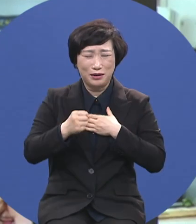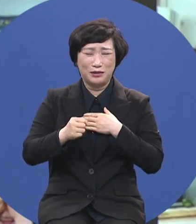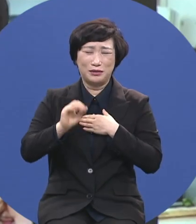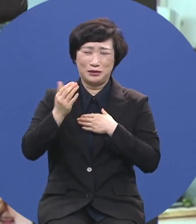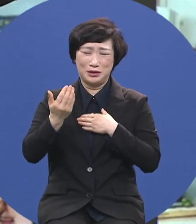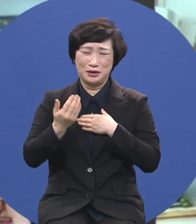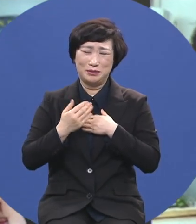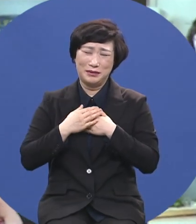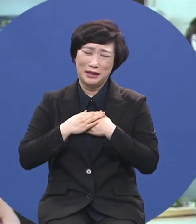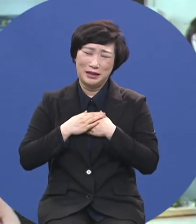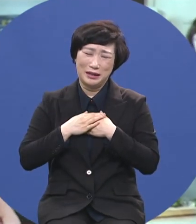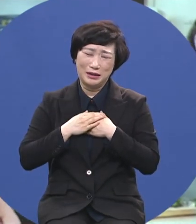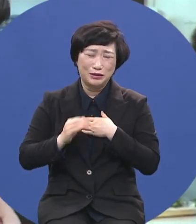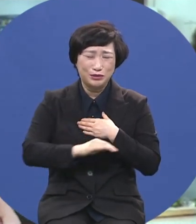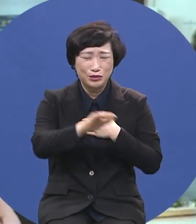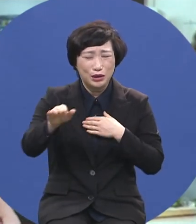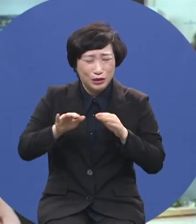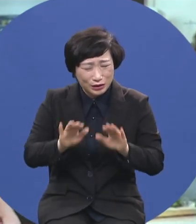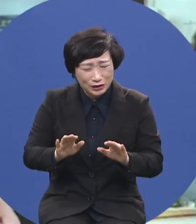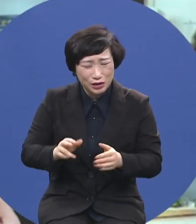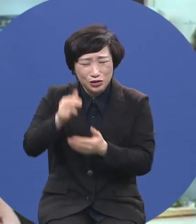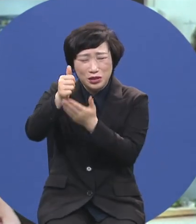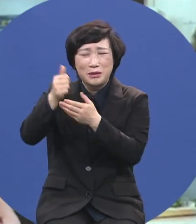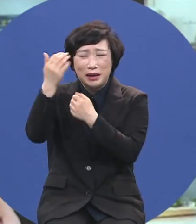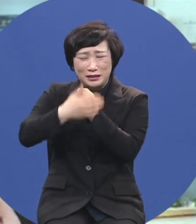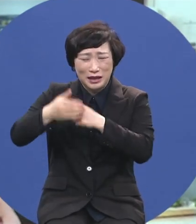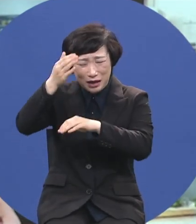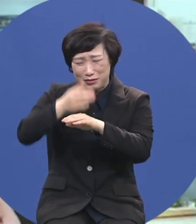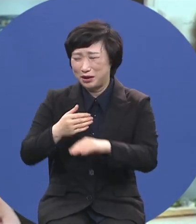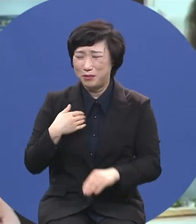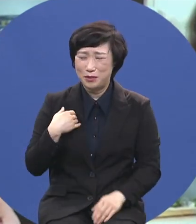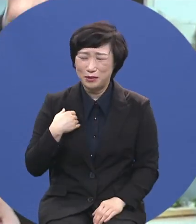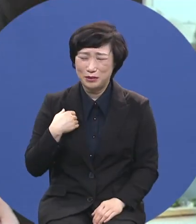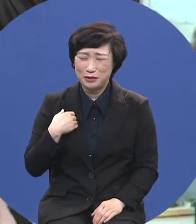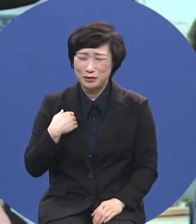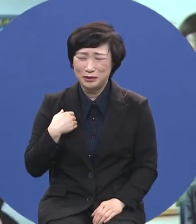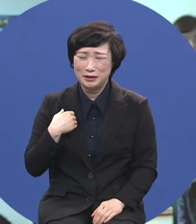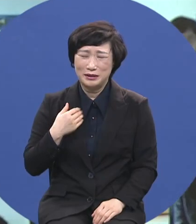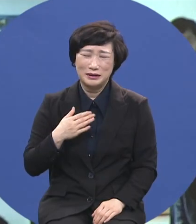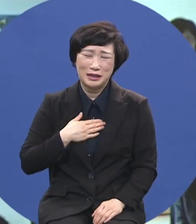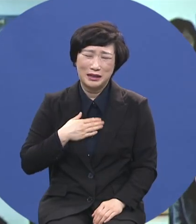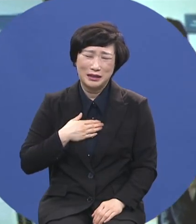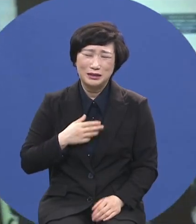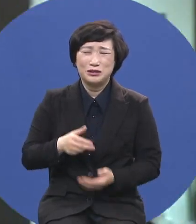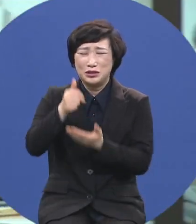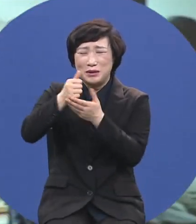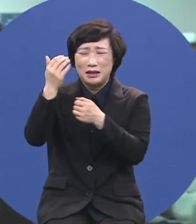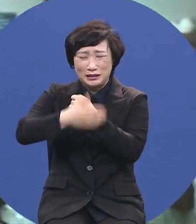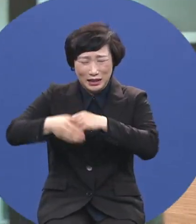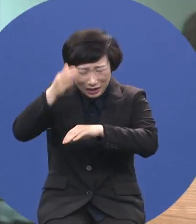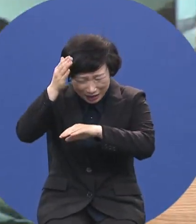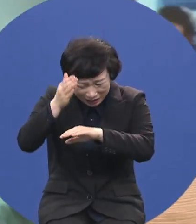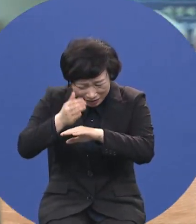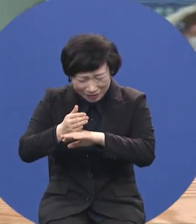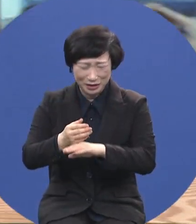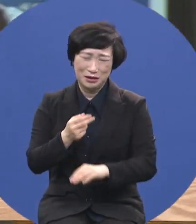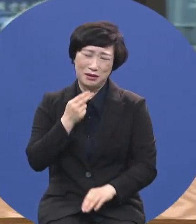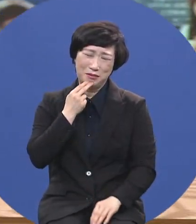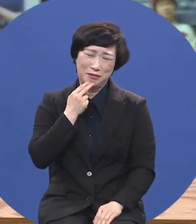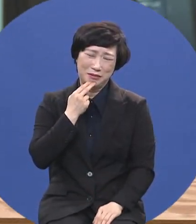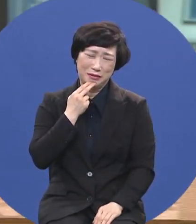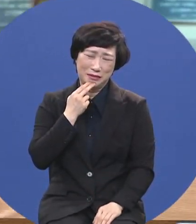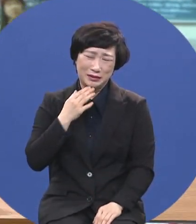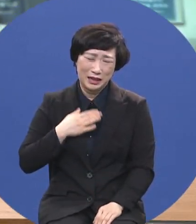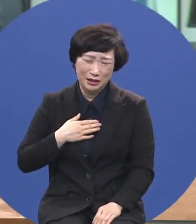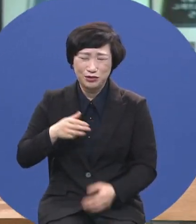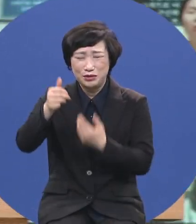얻었습니다. 우리는 근데 이 은혜에 감사할 줄 모릅니다. 이 은혜에 고마울 줄 모릅니다.